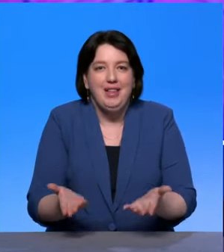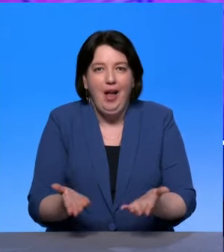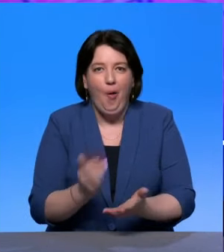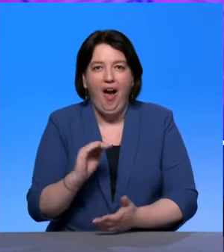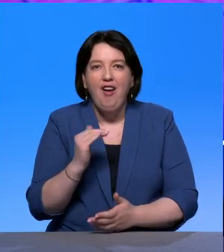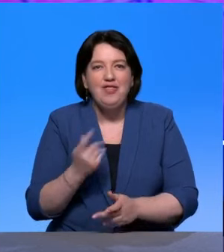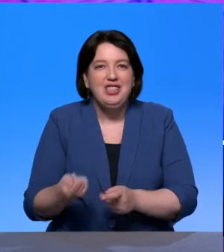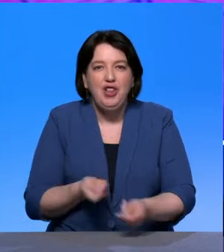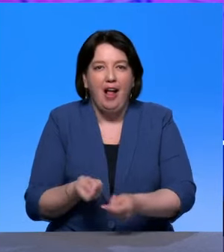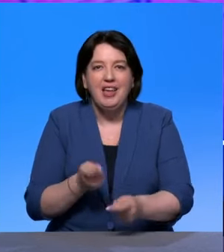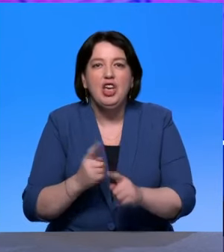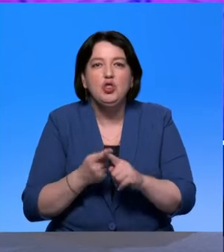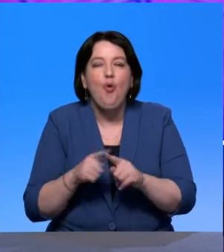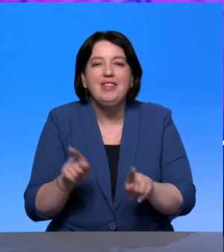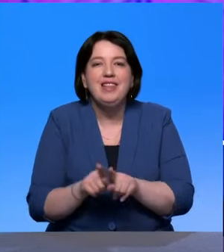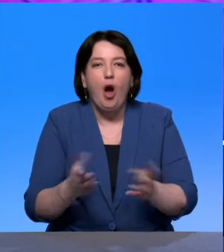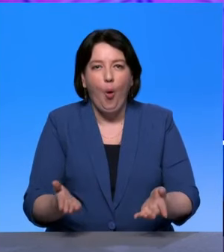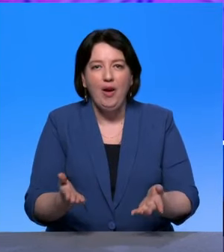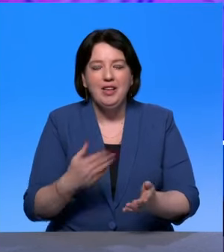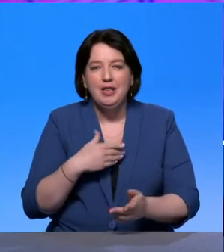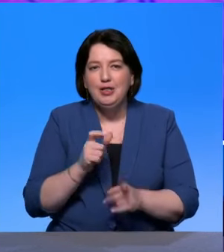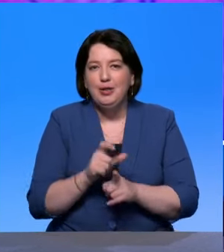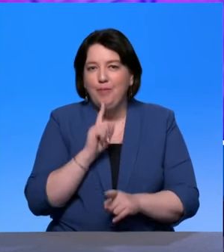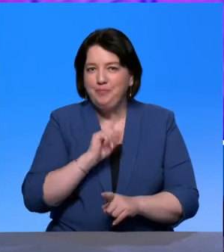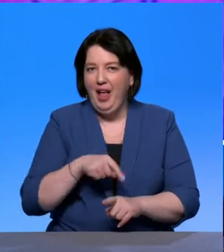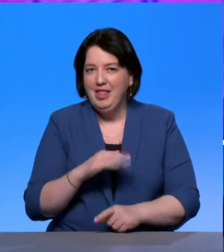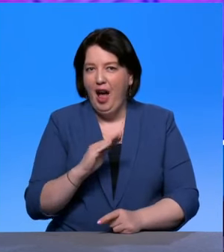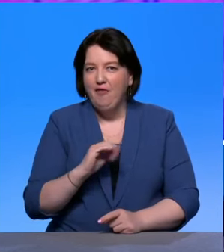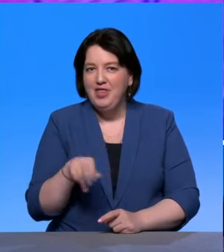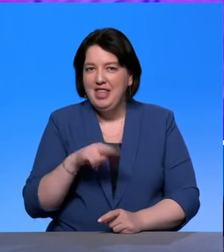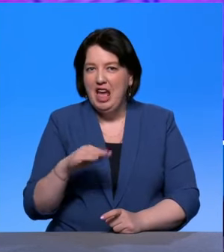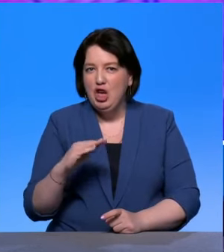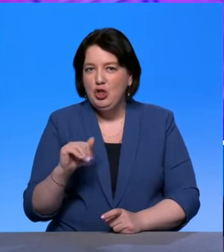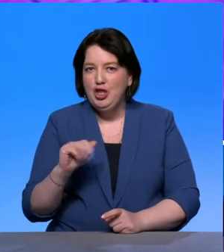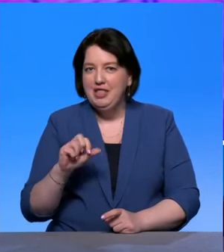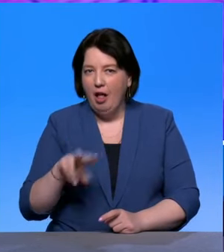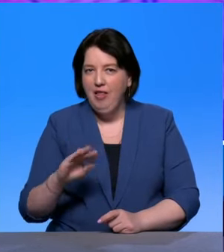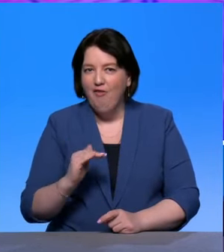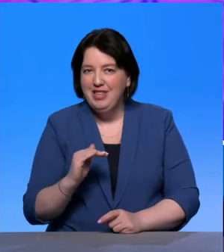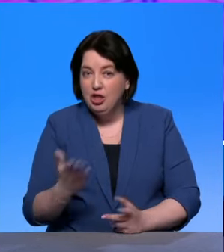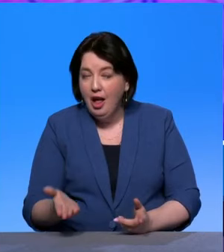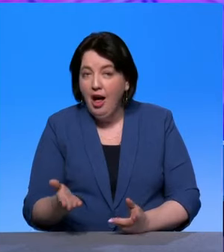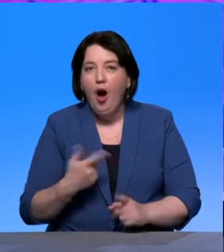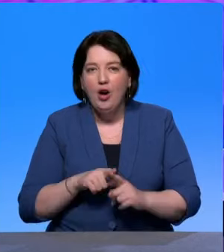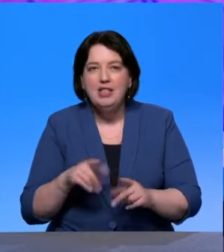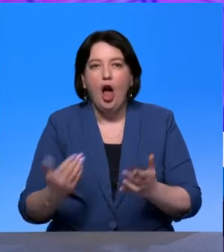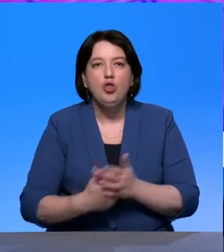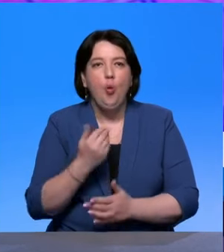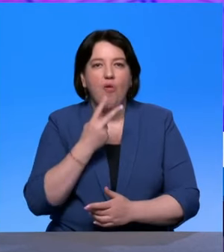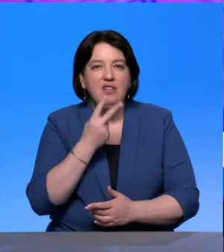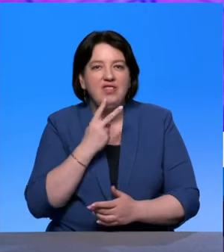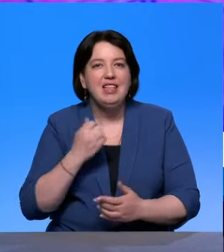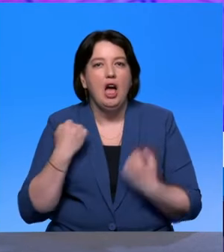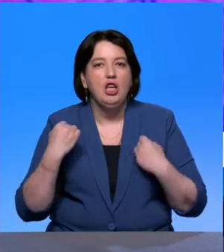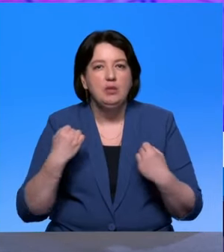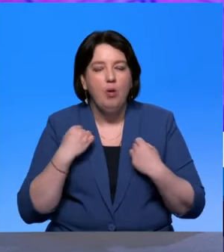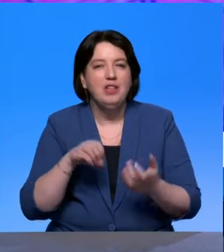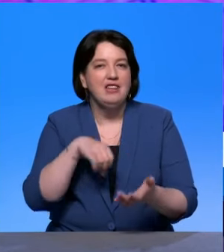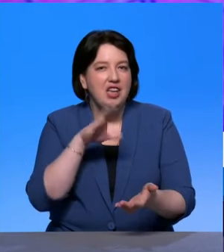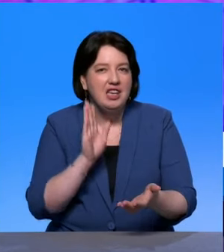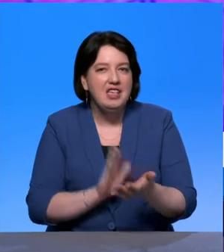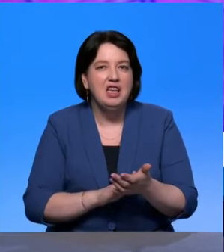Вот до сих пор не можешь свыкнуться с этим термином фиджитал. Ну, это действительно новый вид спорта, да, он уже зарегистрирован вот, в 2023 году,